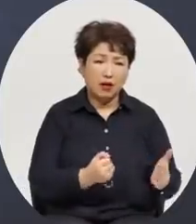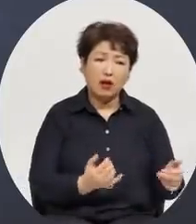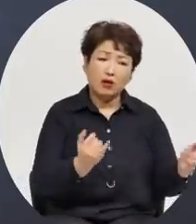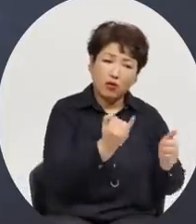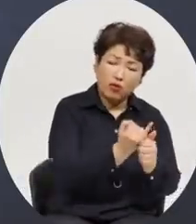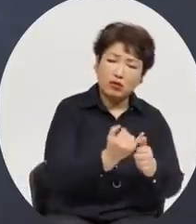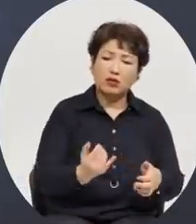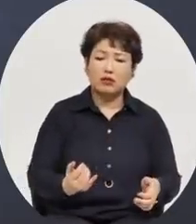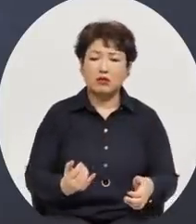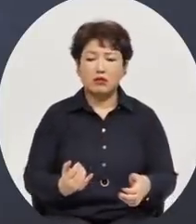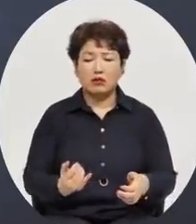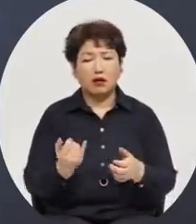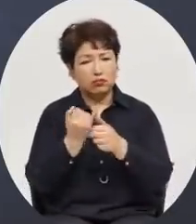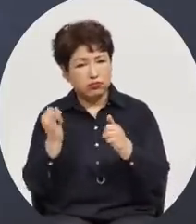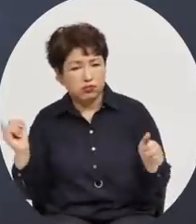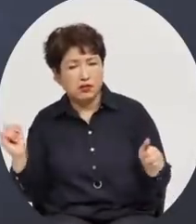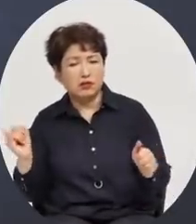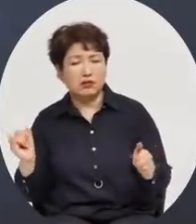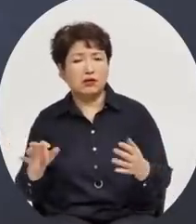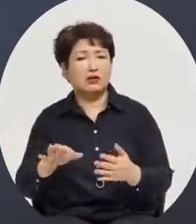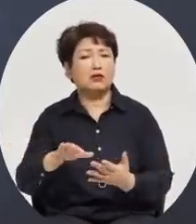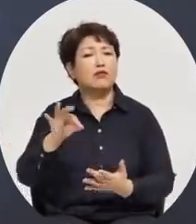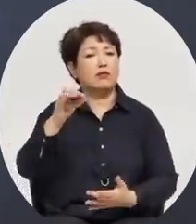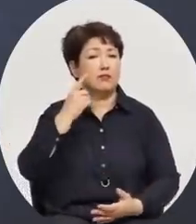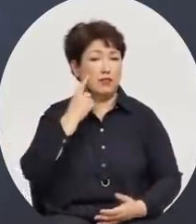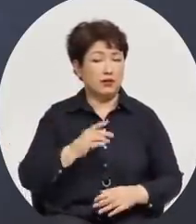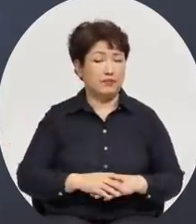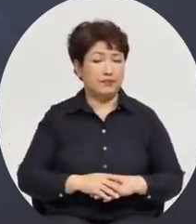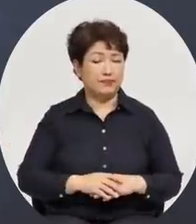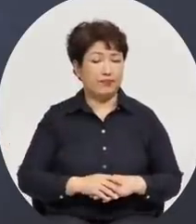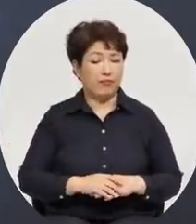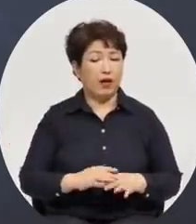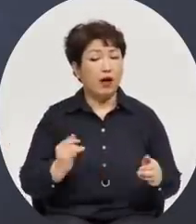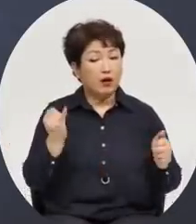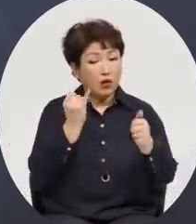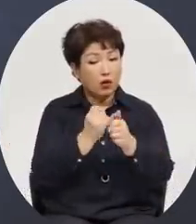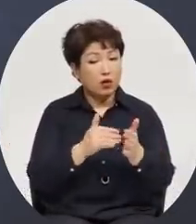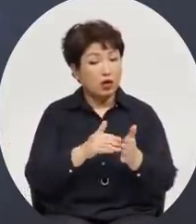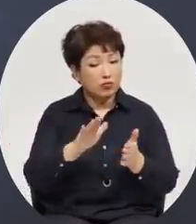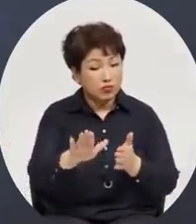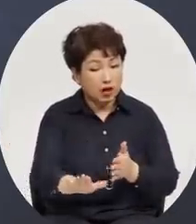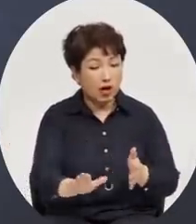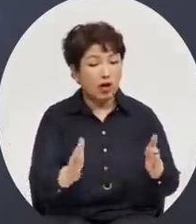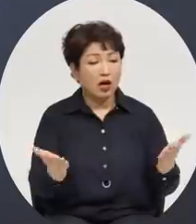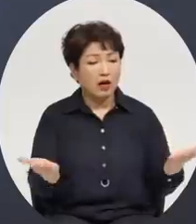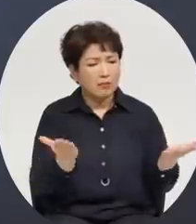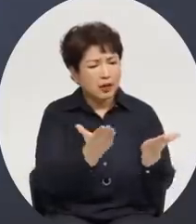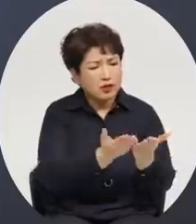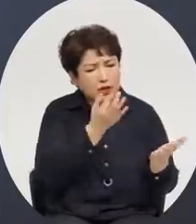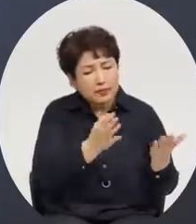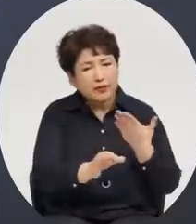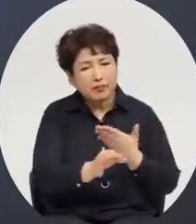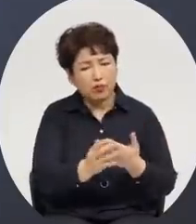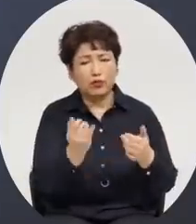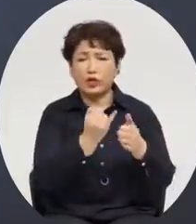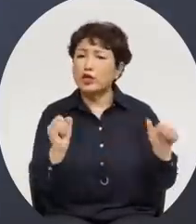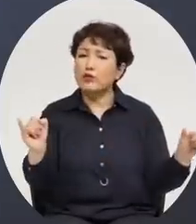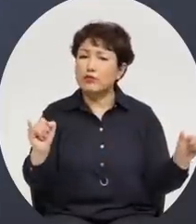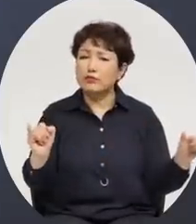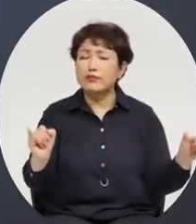자기가 선택을 해야 된다. 또뭐 결혼한 뒤에 못 맞추면 이혼하면 되는